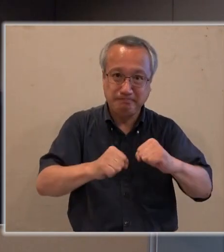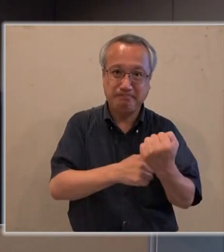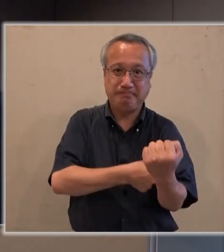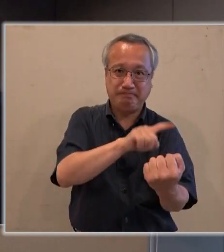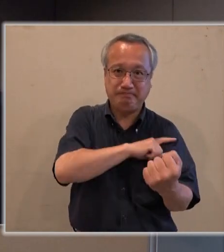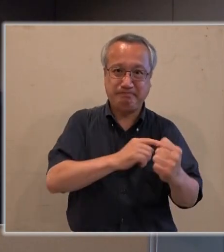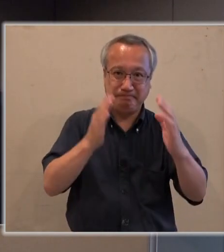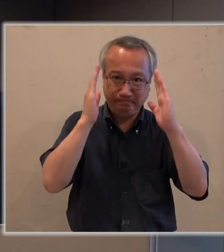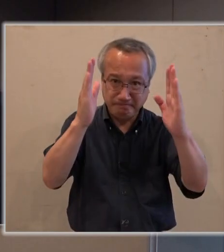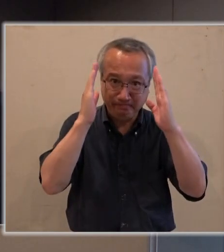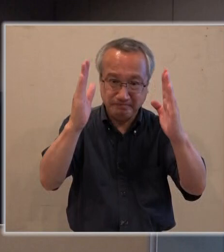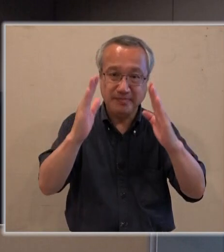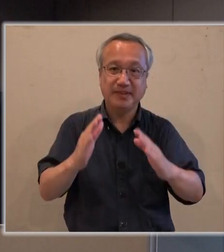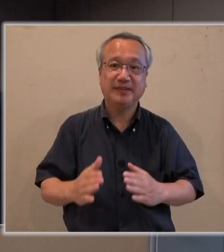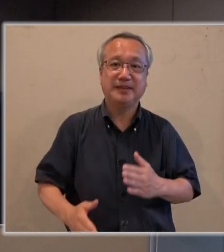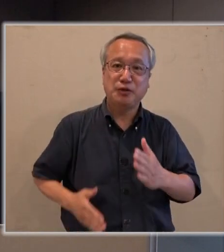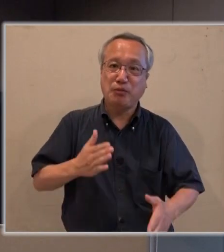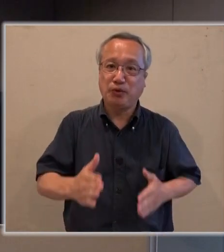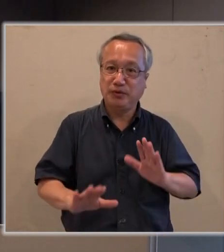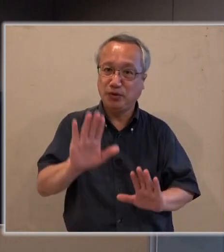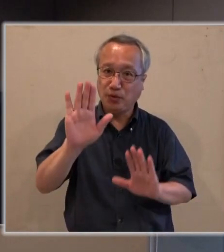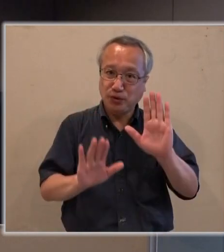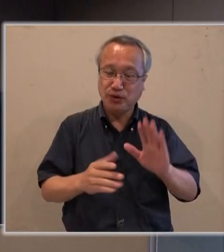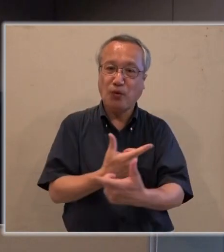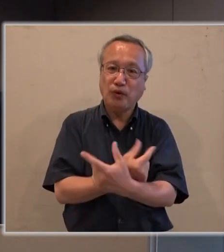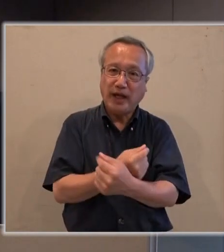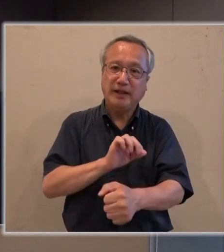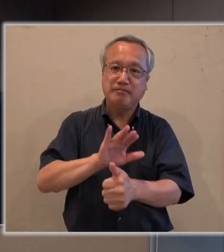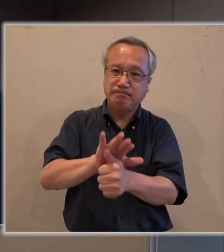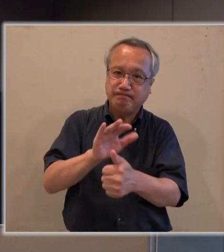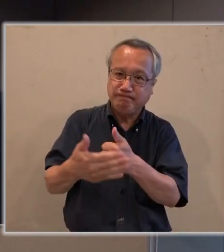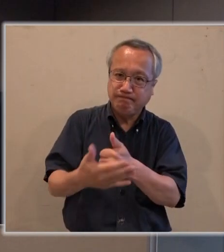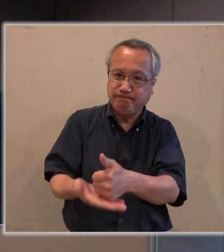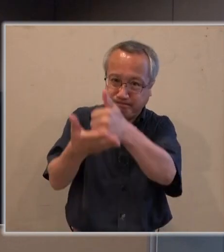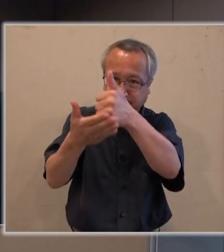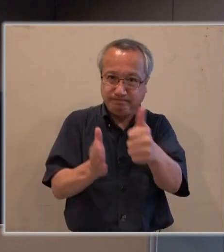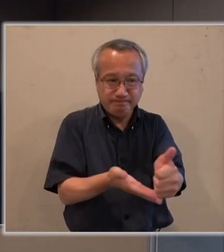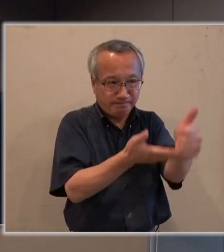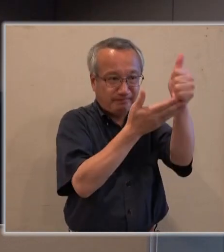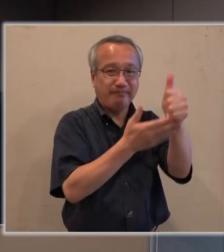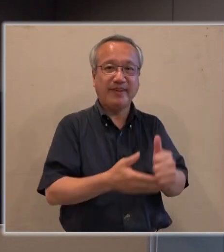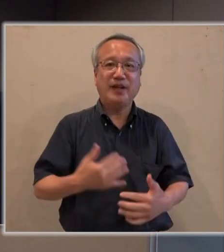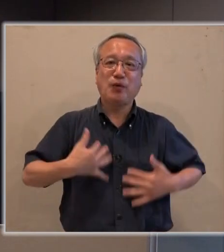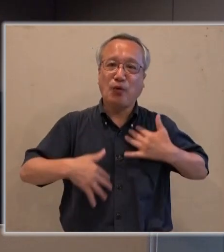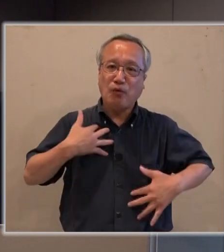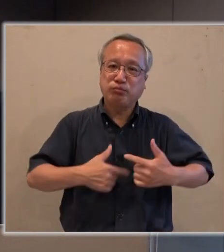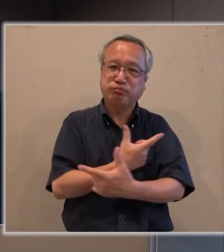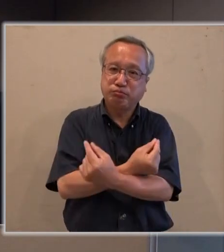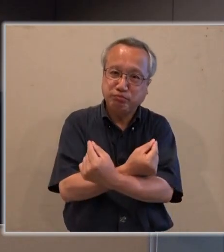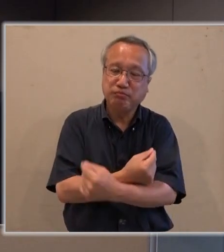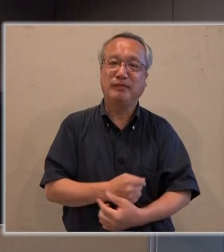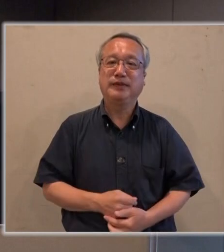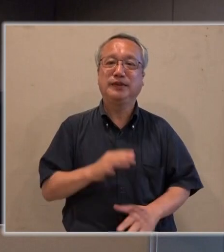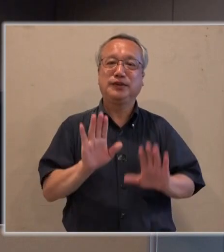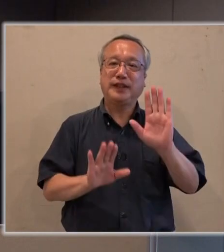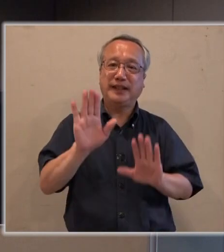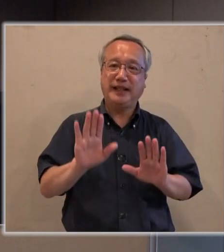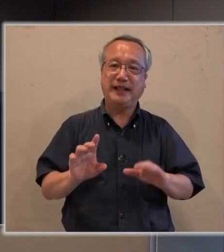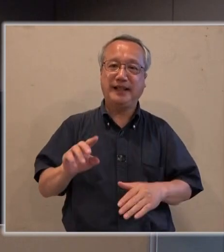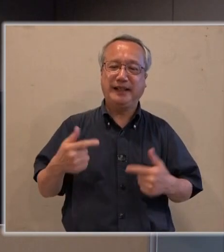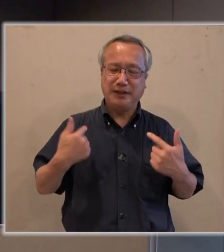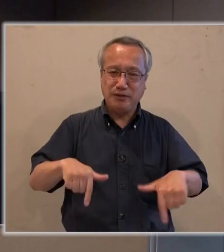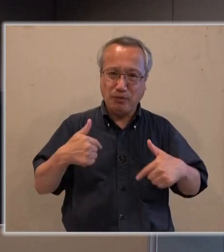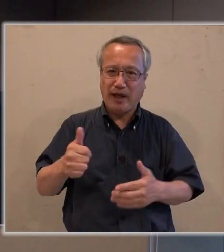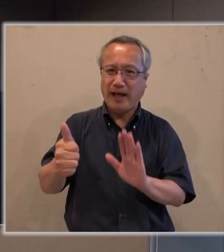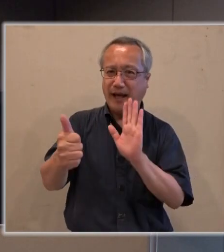ベストを尽くして戦う姿、お互いの活動を称え合い喜びを共有する姿、どんな時も相手にリスペクトを